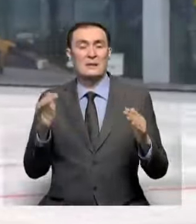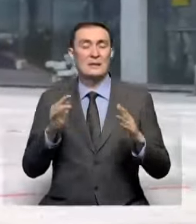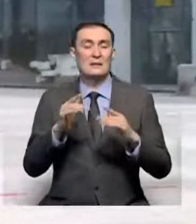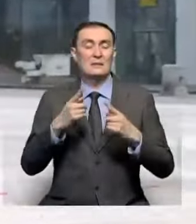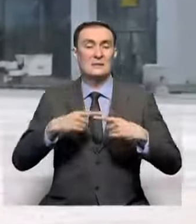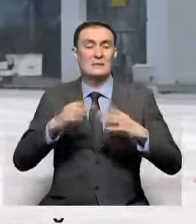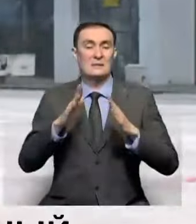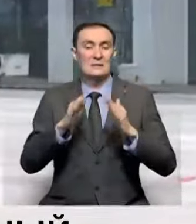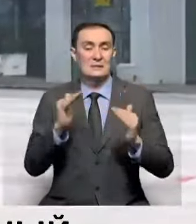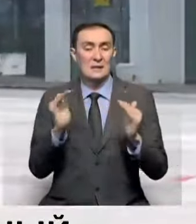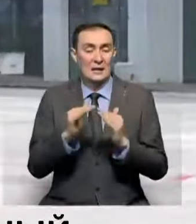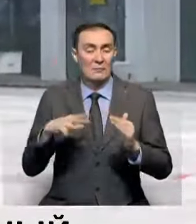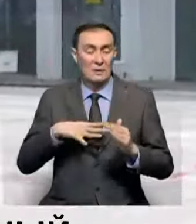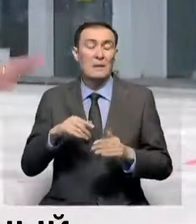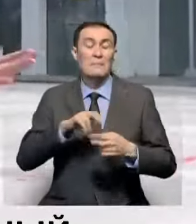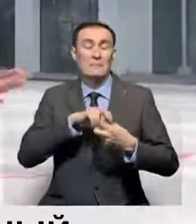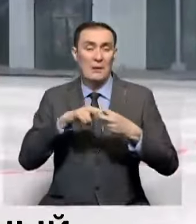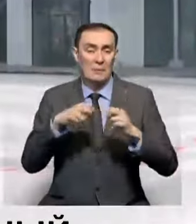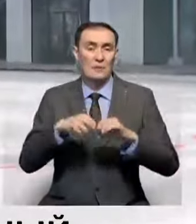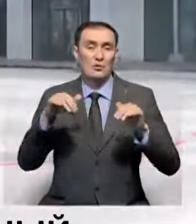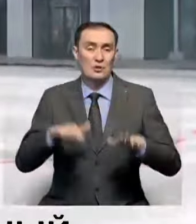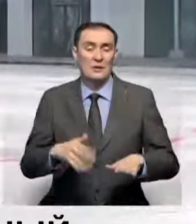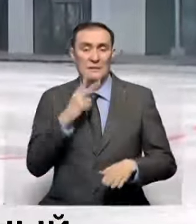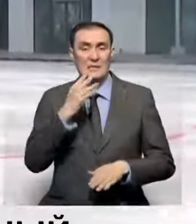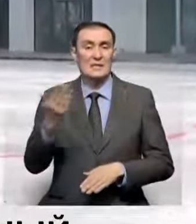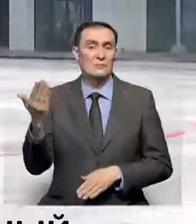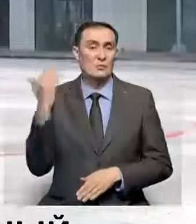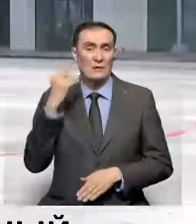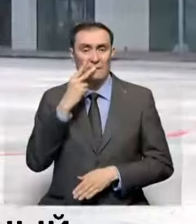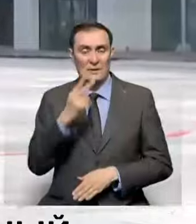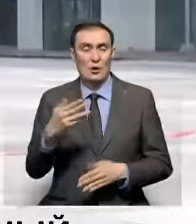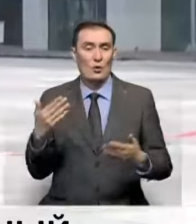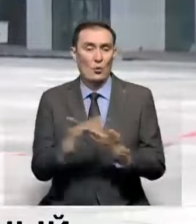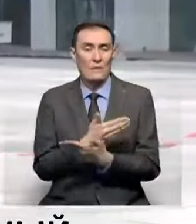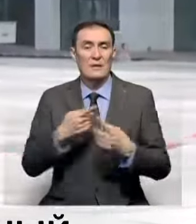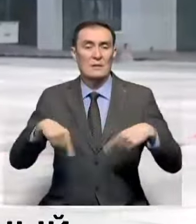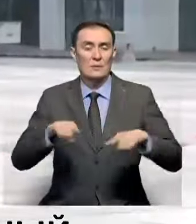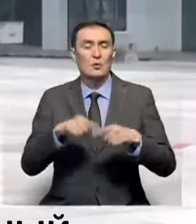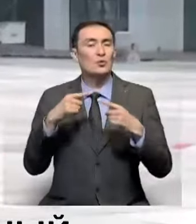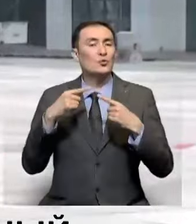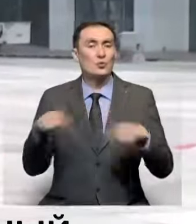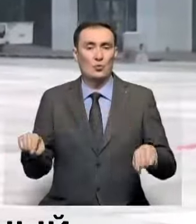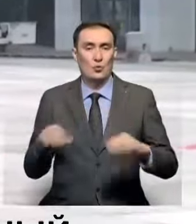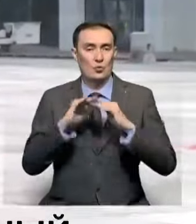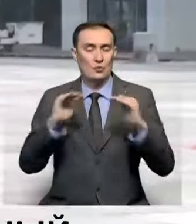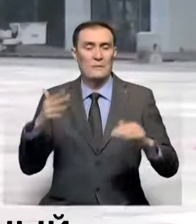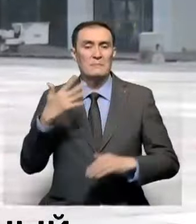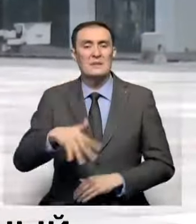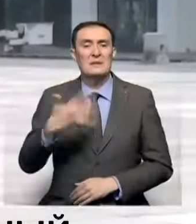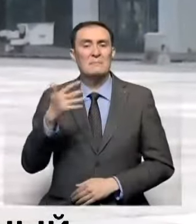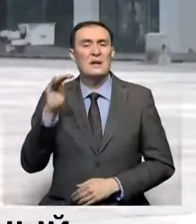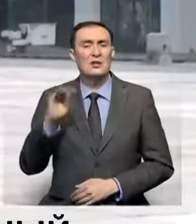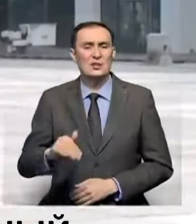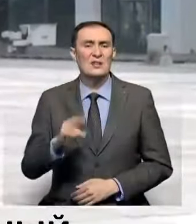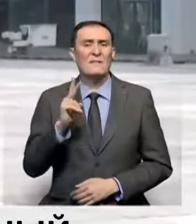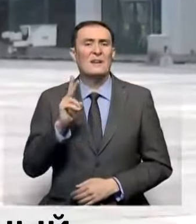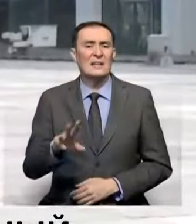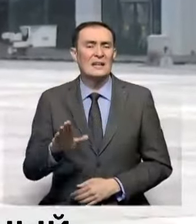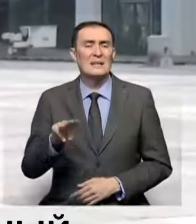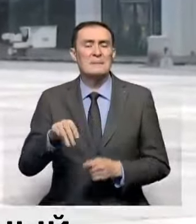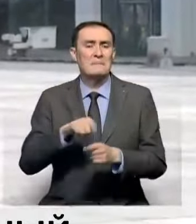проблема можно сказать решена за моей спиной тот самый новый терминал это абсолютно другой уровень 55.000